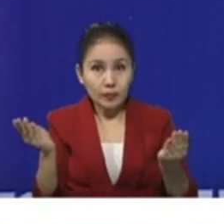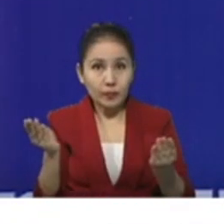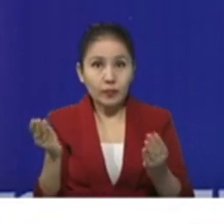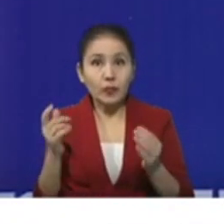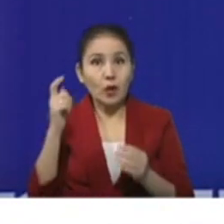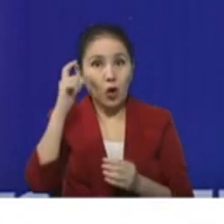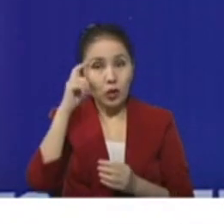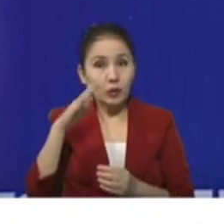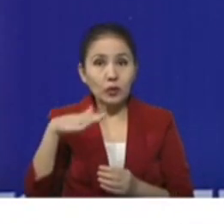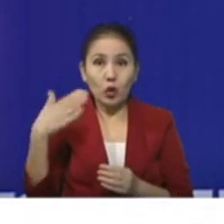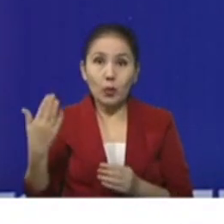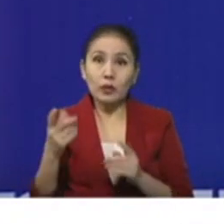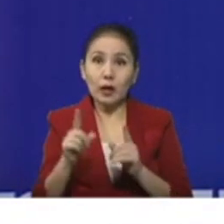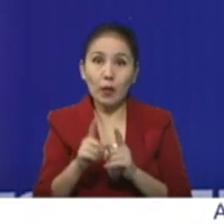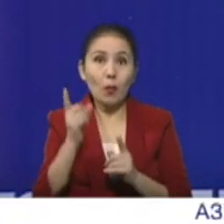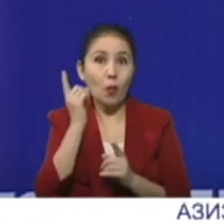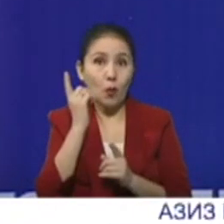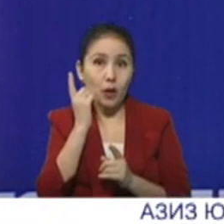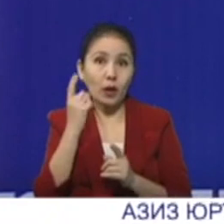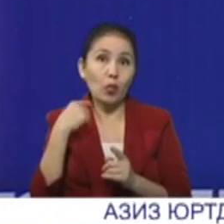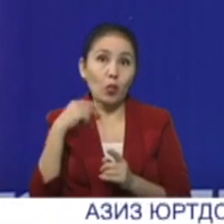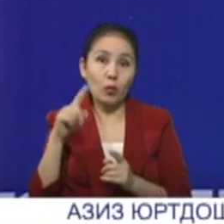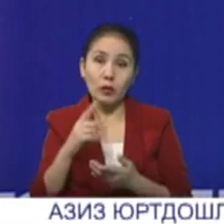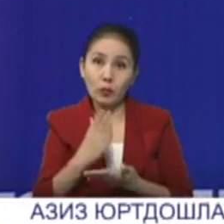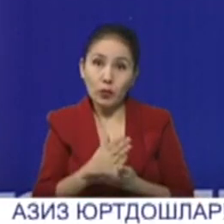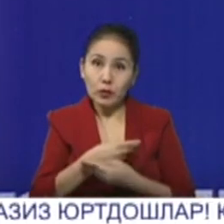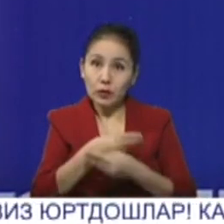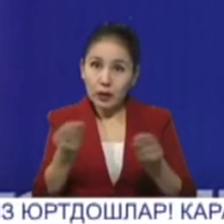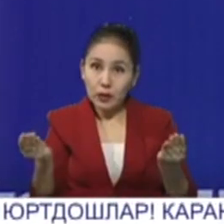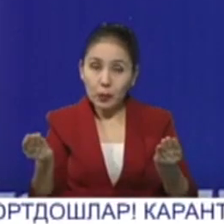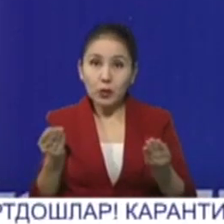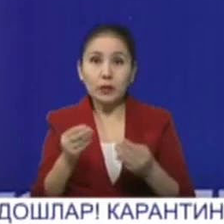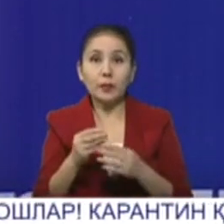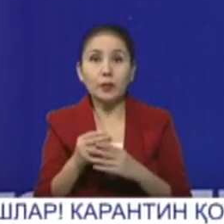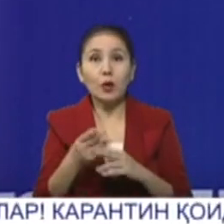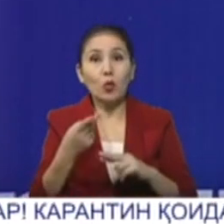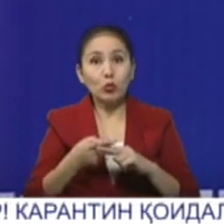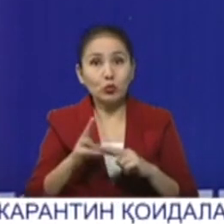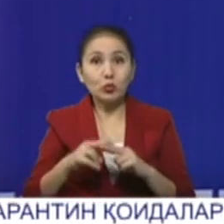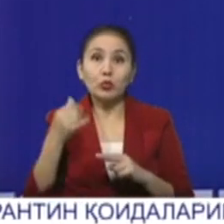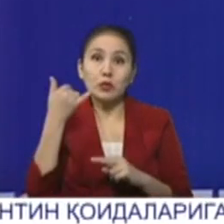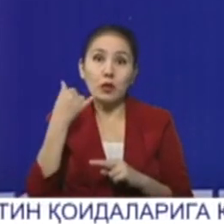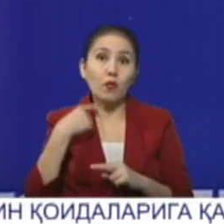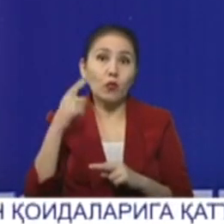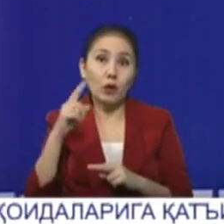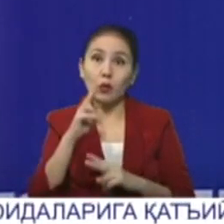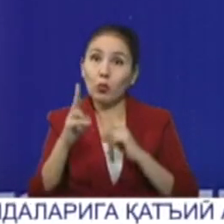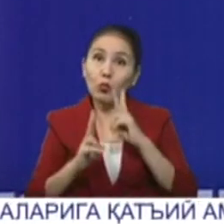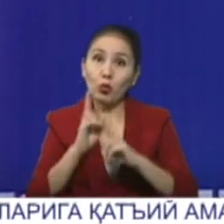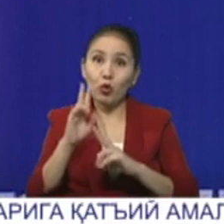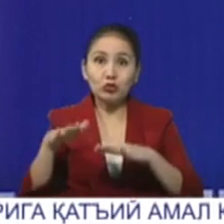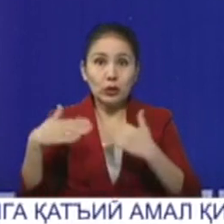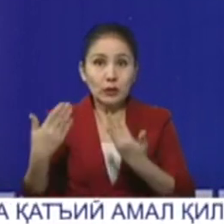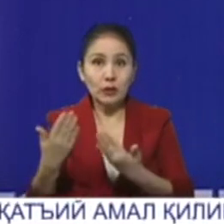hamda hokimiyat tomonidan berilgan mobil telefonlarning raqamlari tarqatilmoqda. Ushbu telefon raqamlariga murojaat